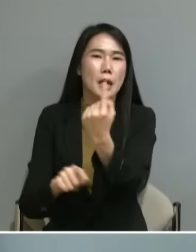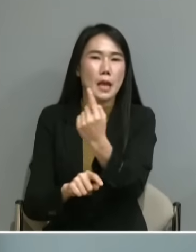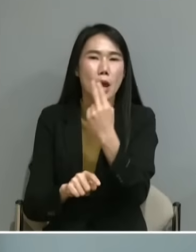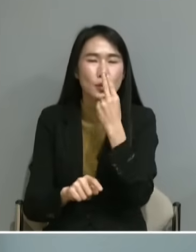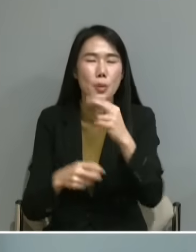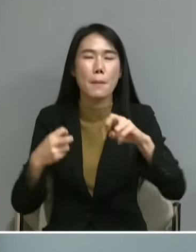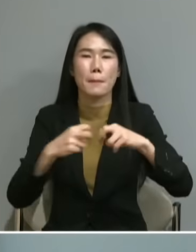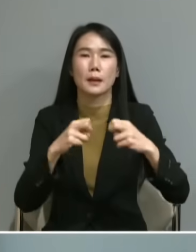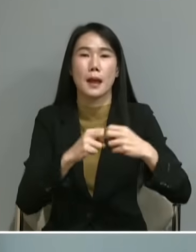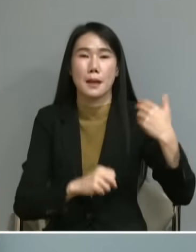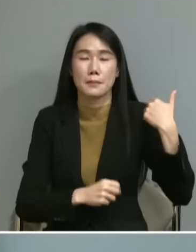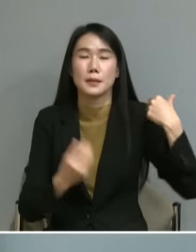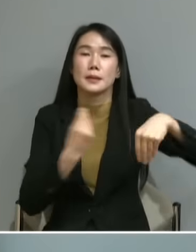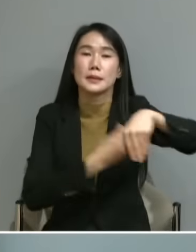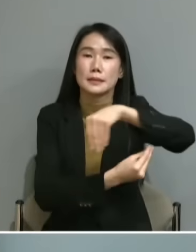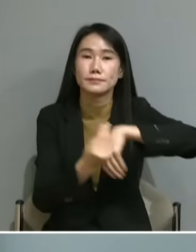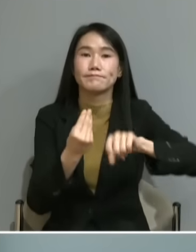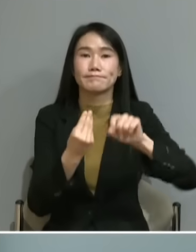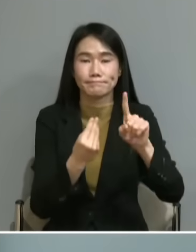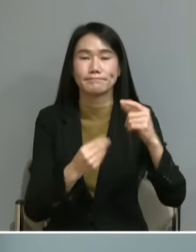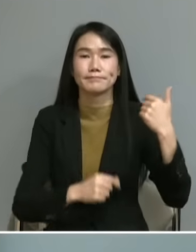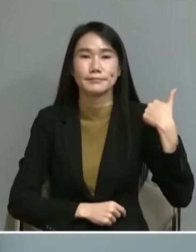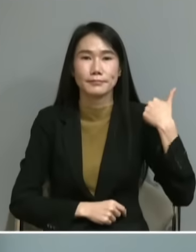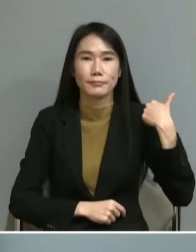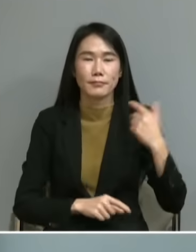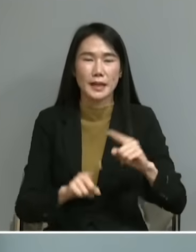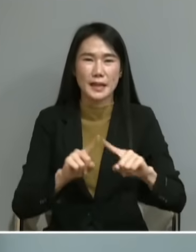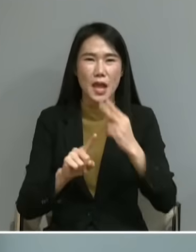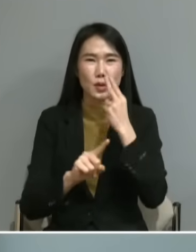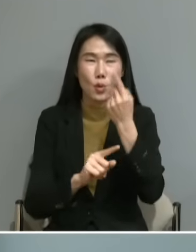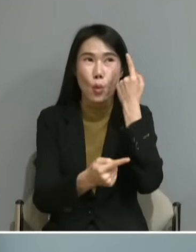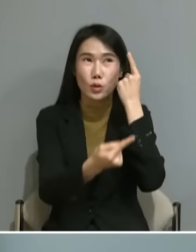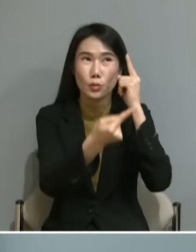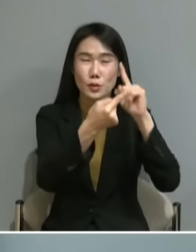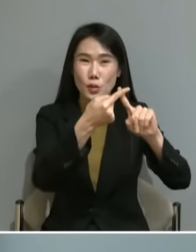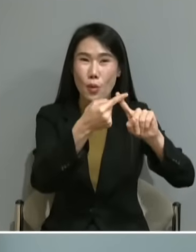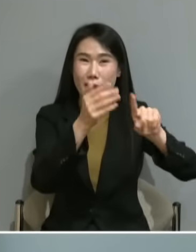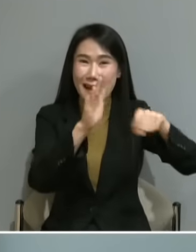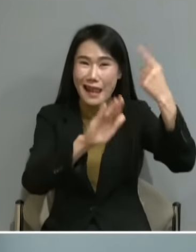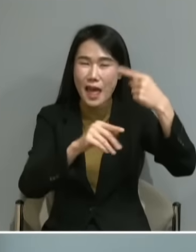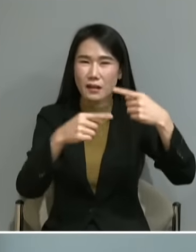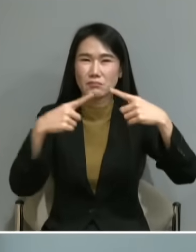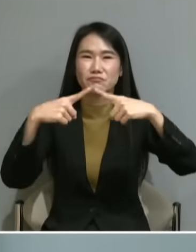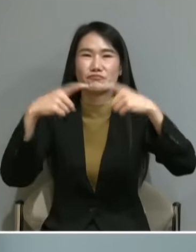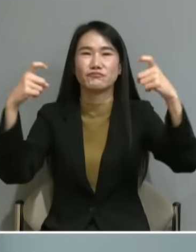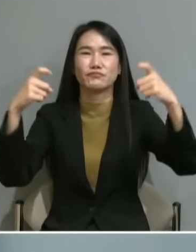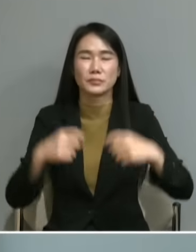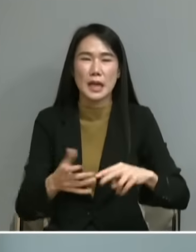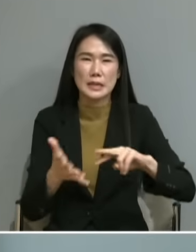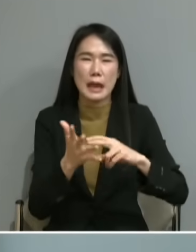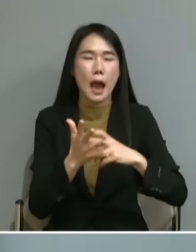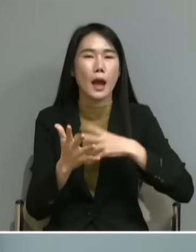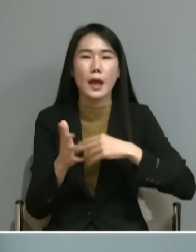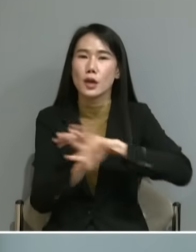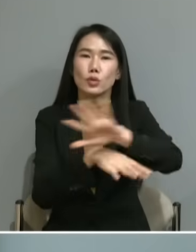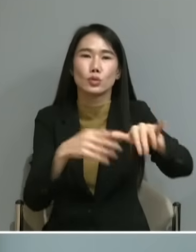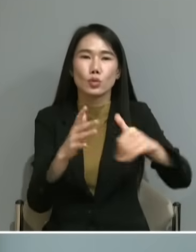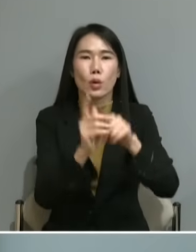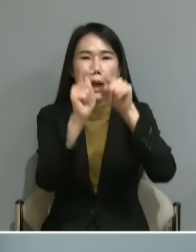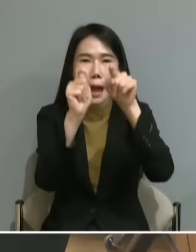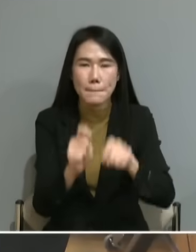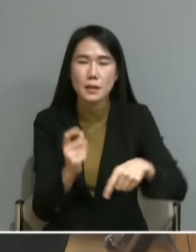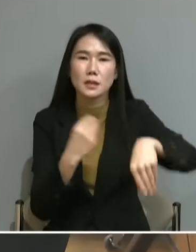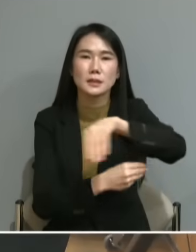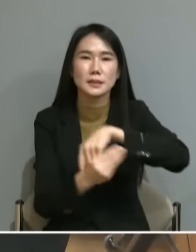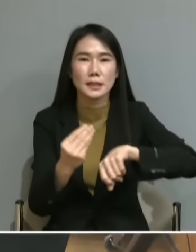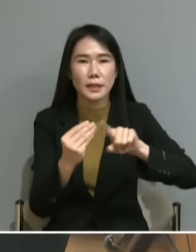แน่นทางเศรษฐกิจนะครับไม่ตรงกับวัตถุประสงค์ของเราเราต้องการให้มันเจริญเติบโตอย่างทั่วถึงนะครับอันนี้เป็น